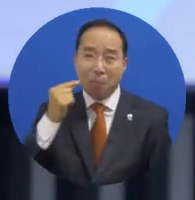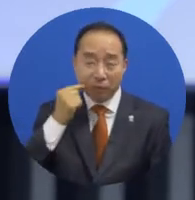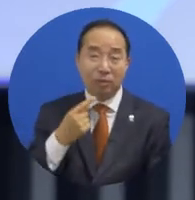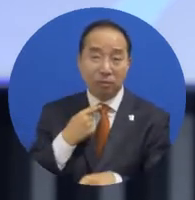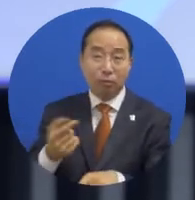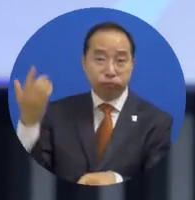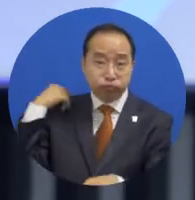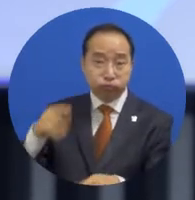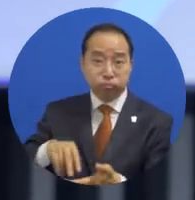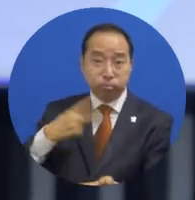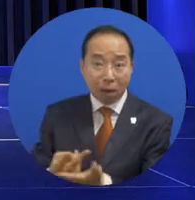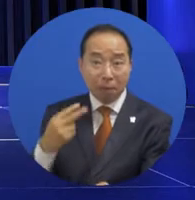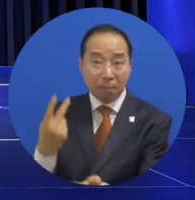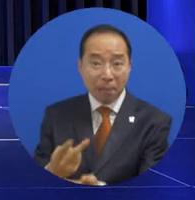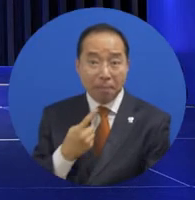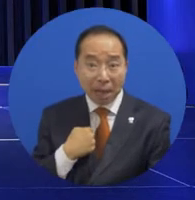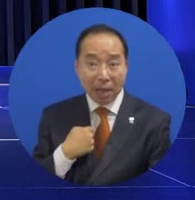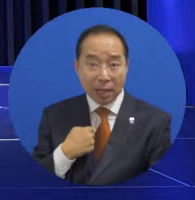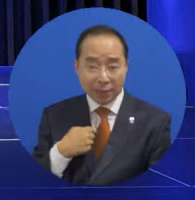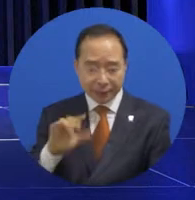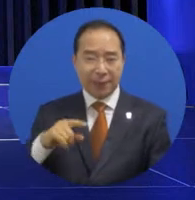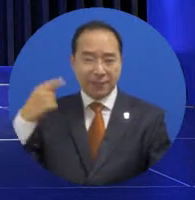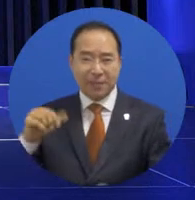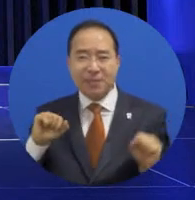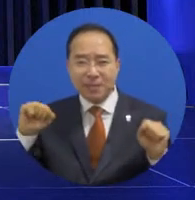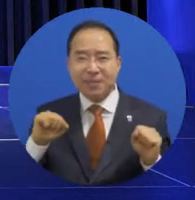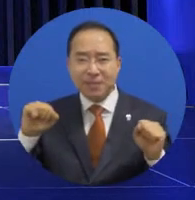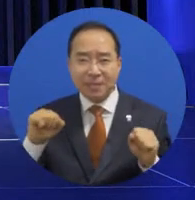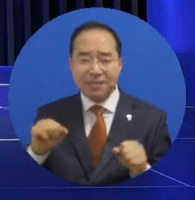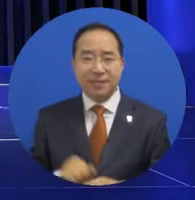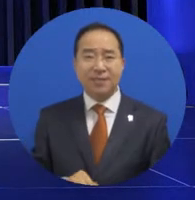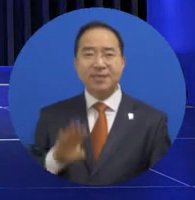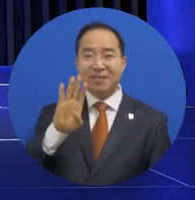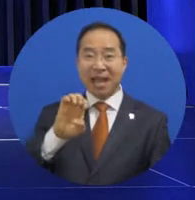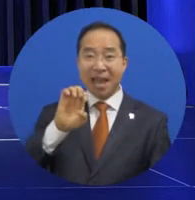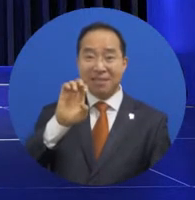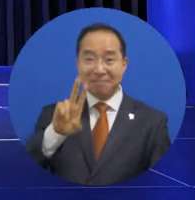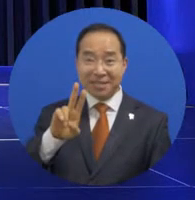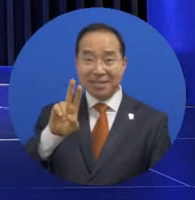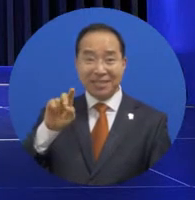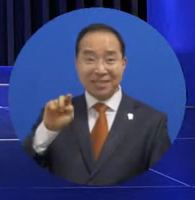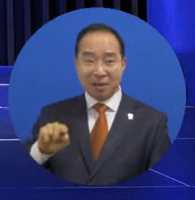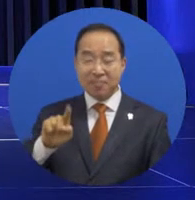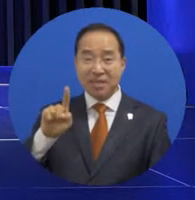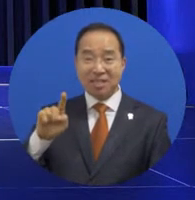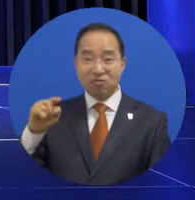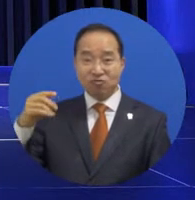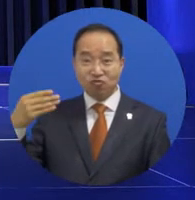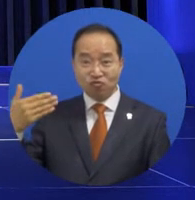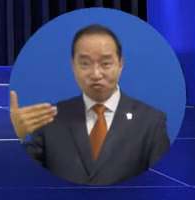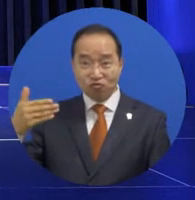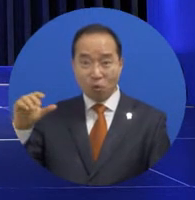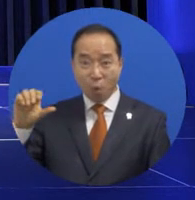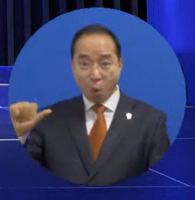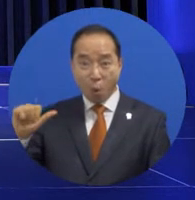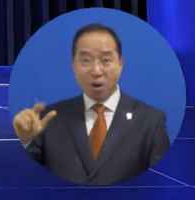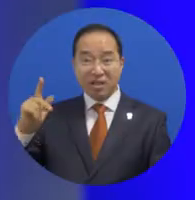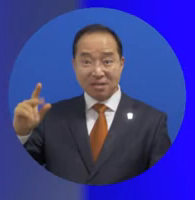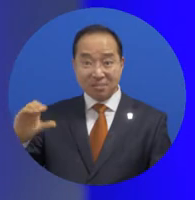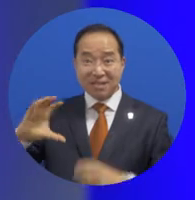번이나 넘어졌던 사람이 42.19 국제 마라톤 대회에 나가는 그런 쾌거를